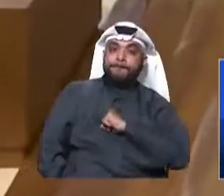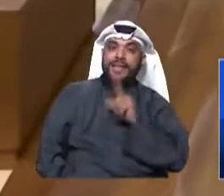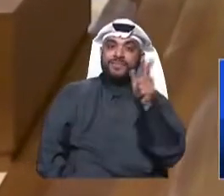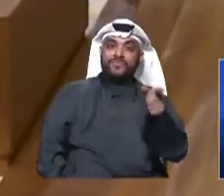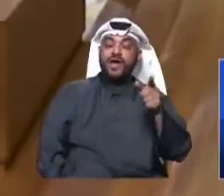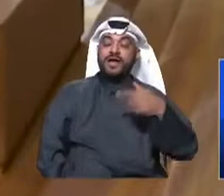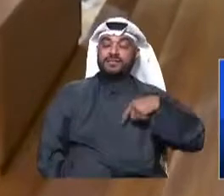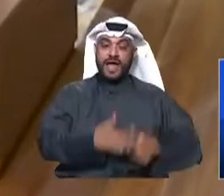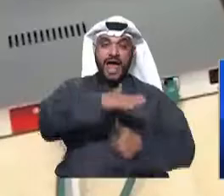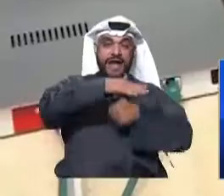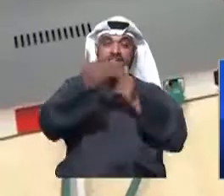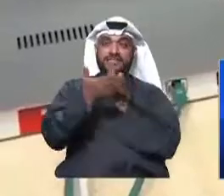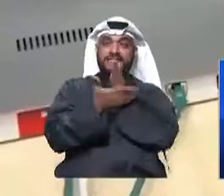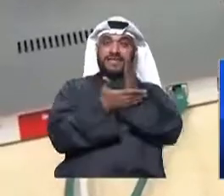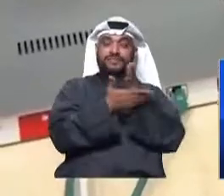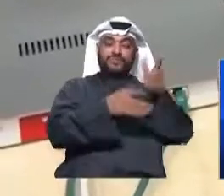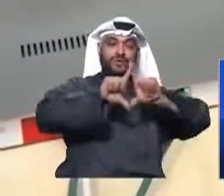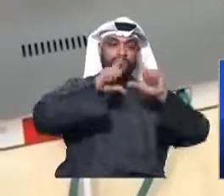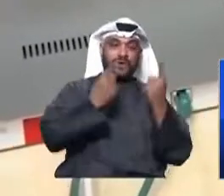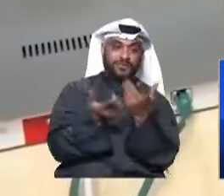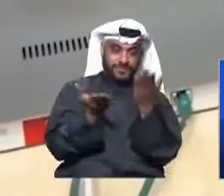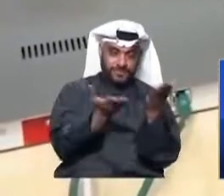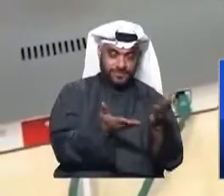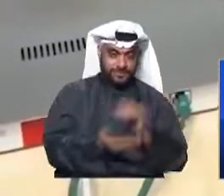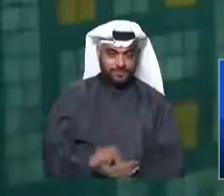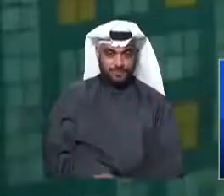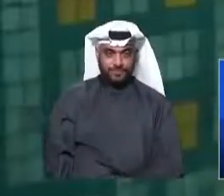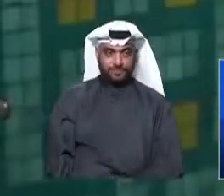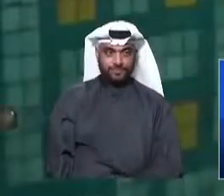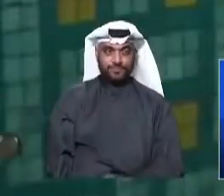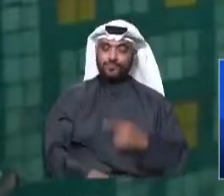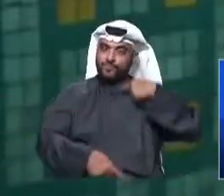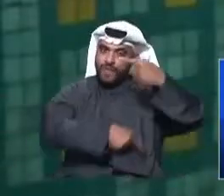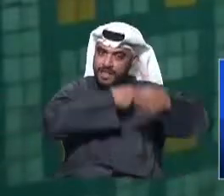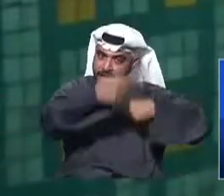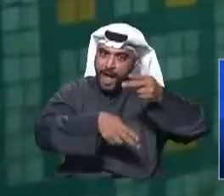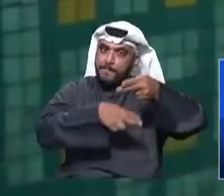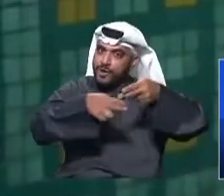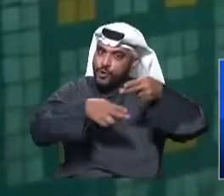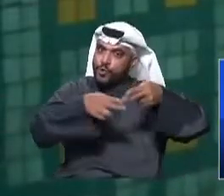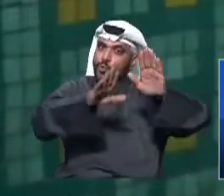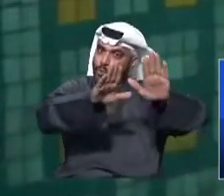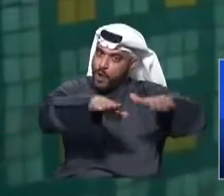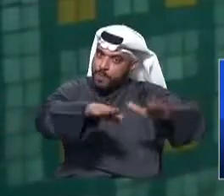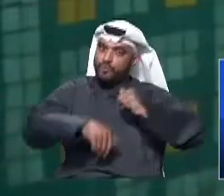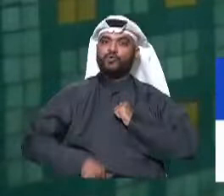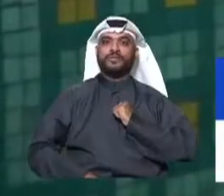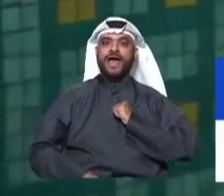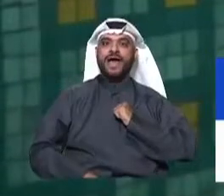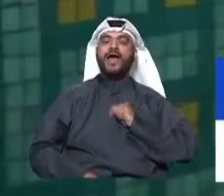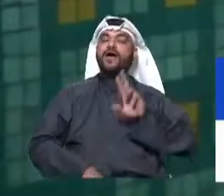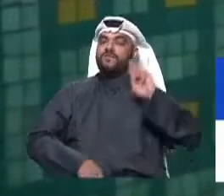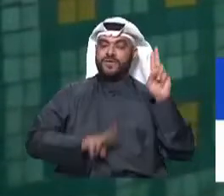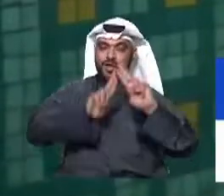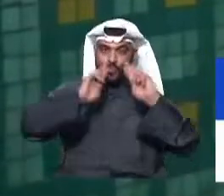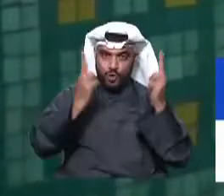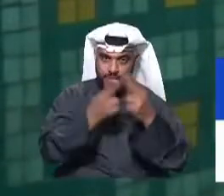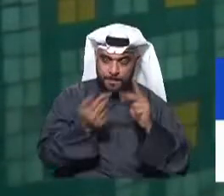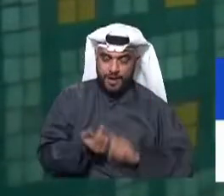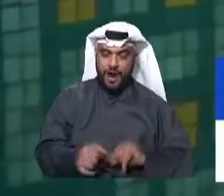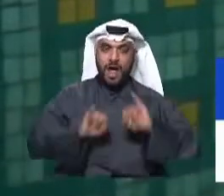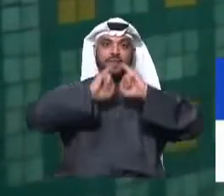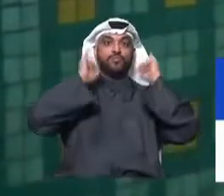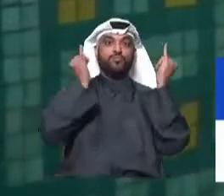الخارجية والسياسية والأمن القومي. دائما الكويت حاضرة في المحافل